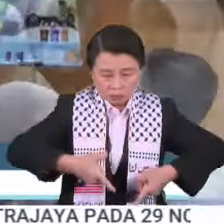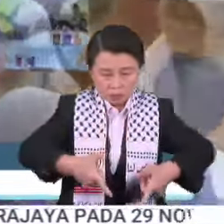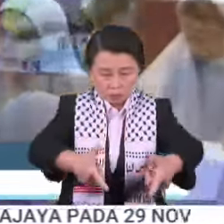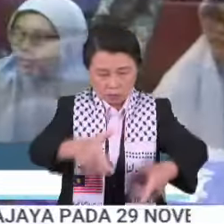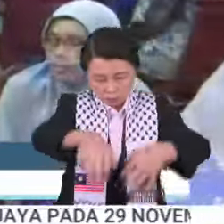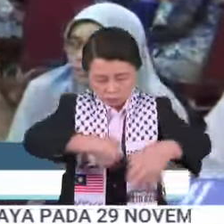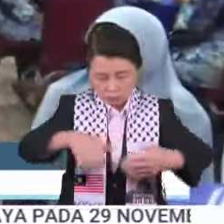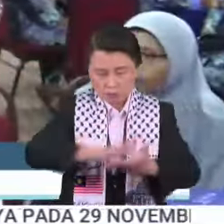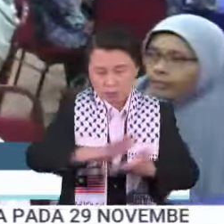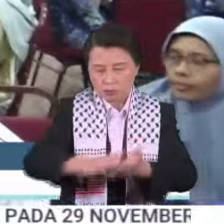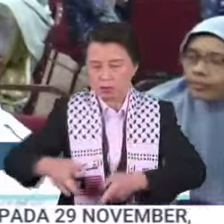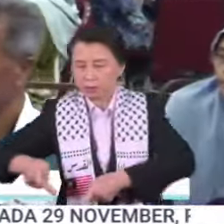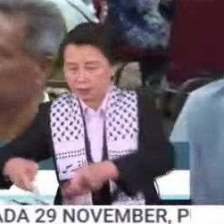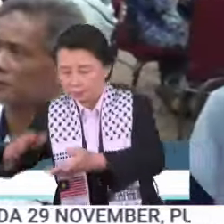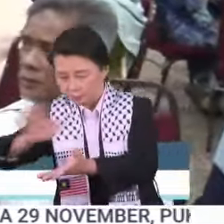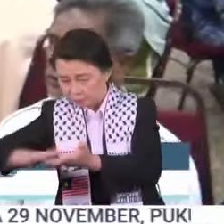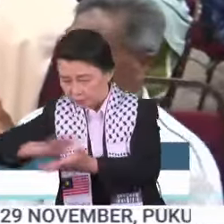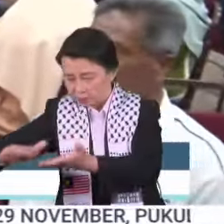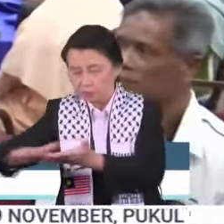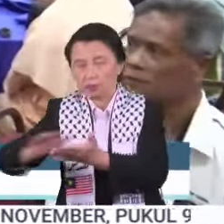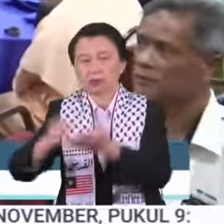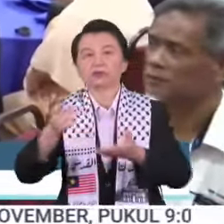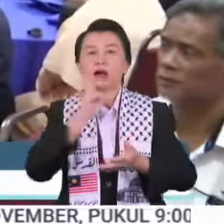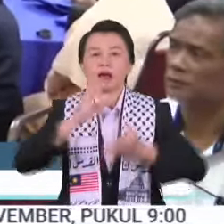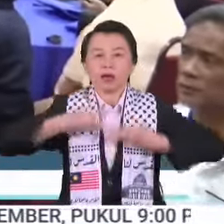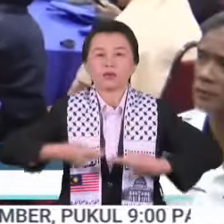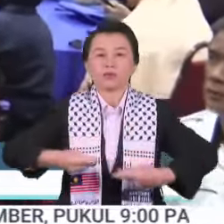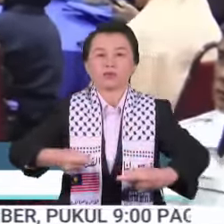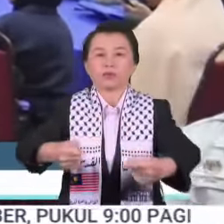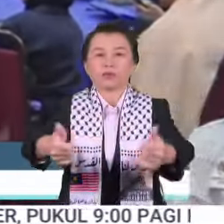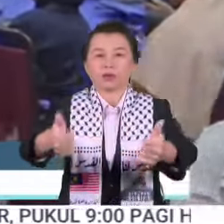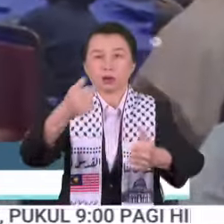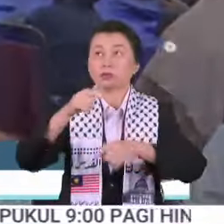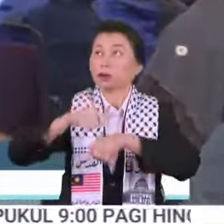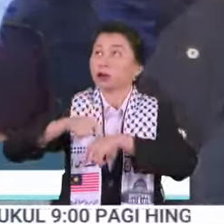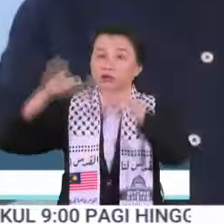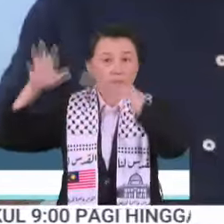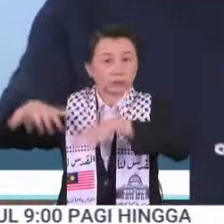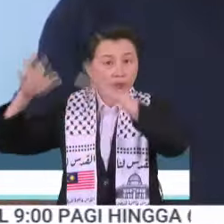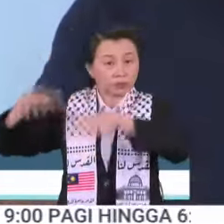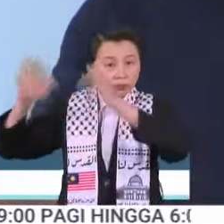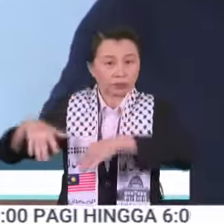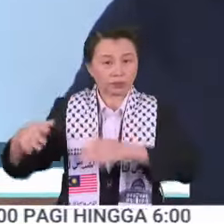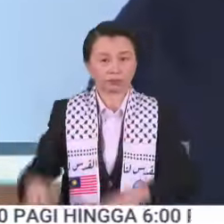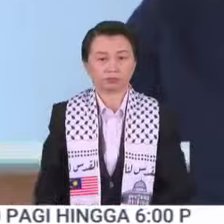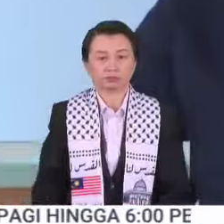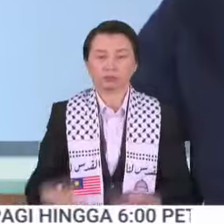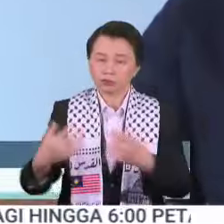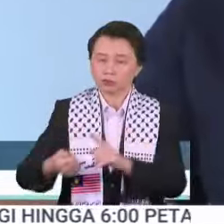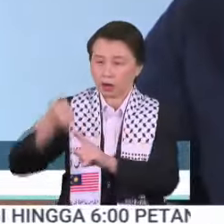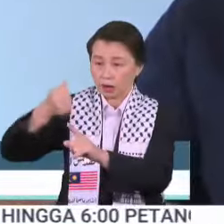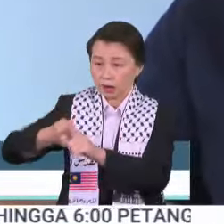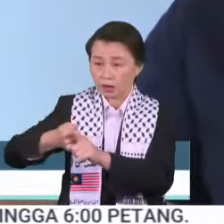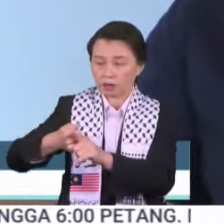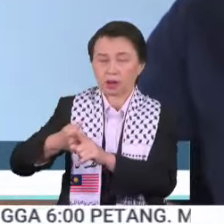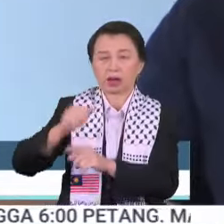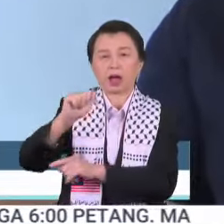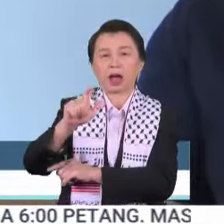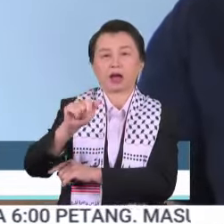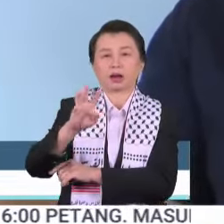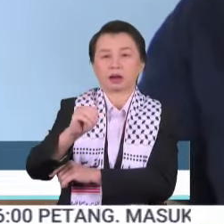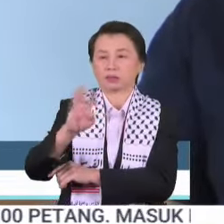serta sistem perparitan bagi melancarkan aliran air luar ketika hujan lebat. Telah mengarahkan pihak konsesi kita iaitu Alam Flora